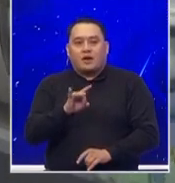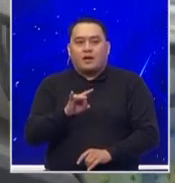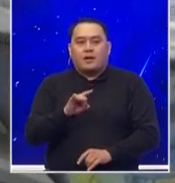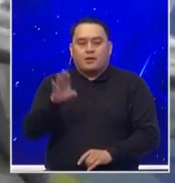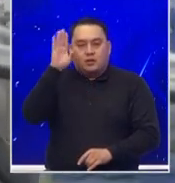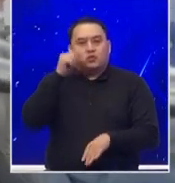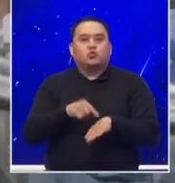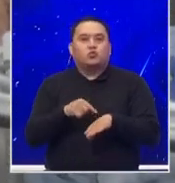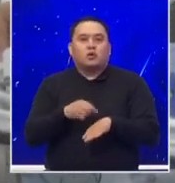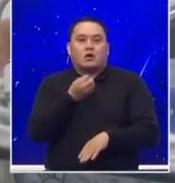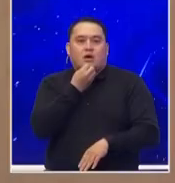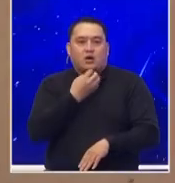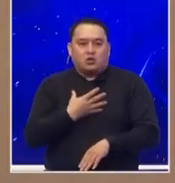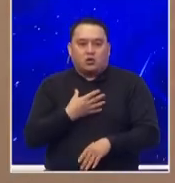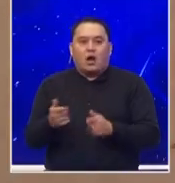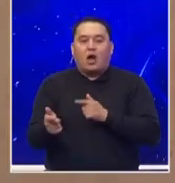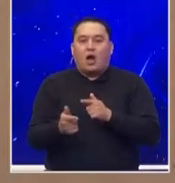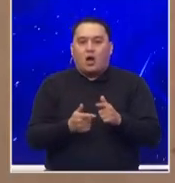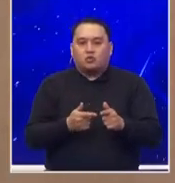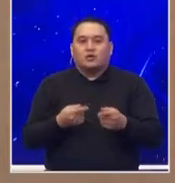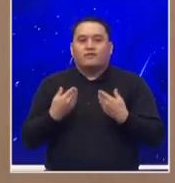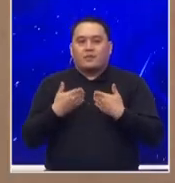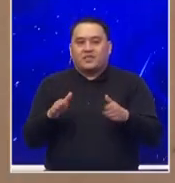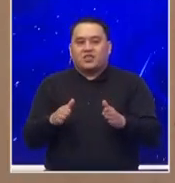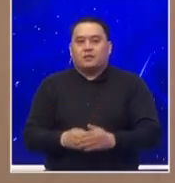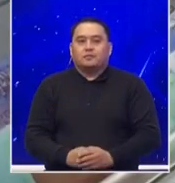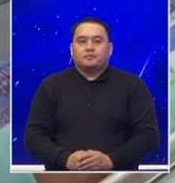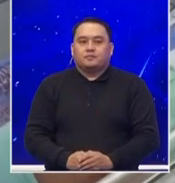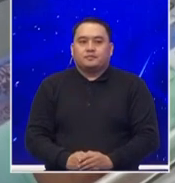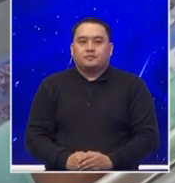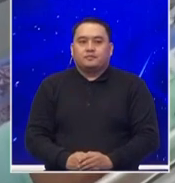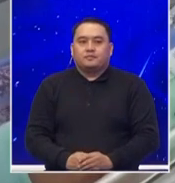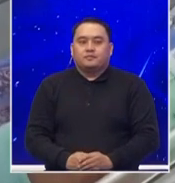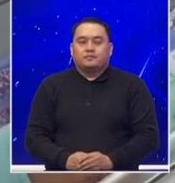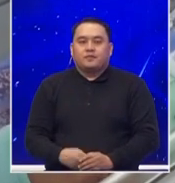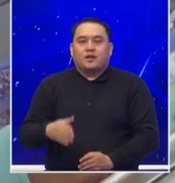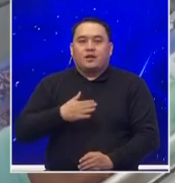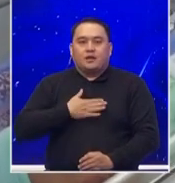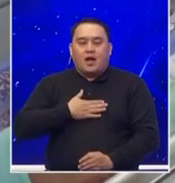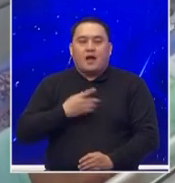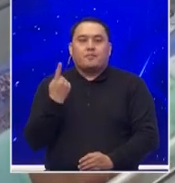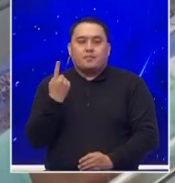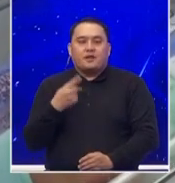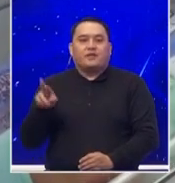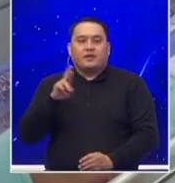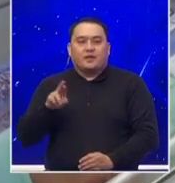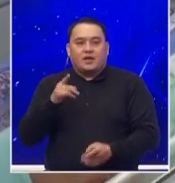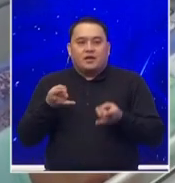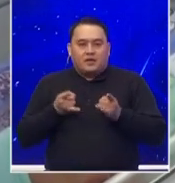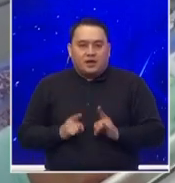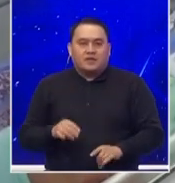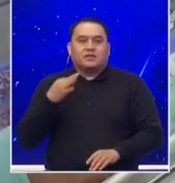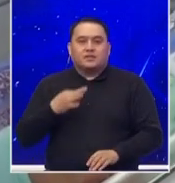сынок чувствуют себя хорошо и уже готовятся к выписке. Я родила 1 числа своего сына.